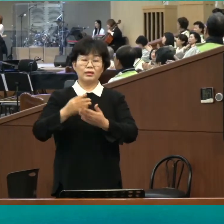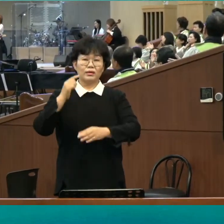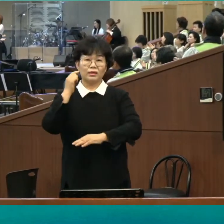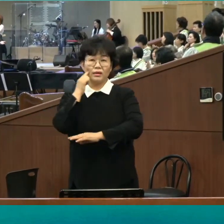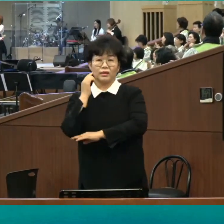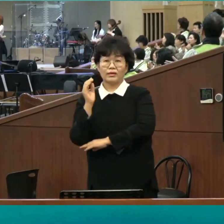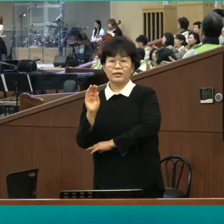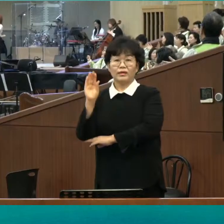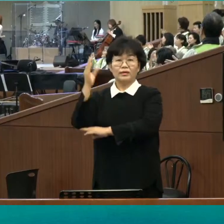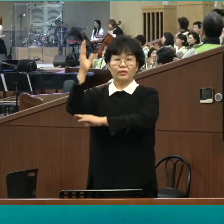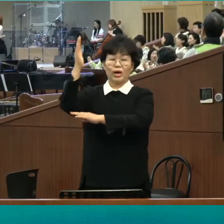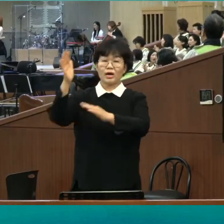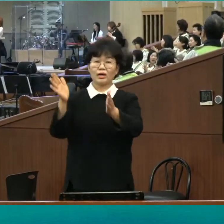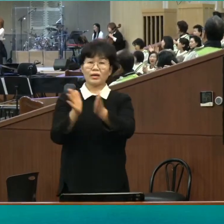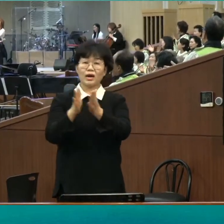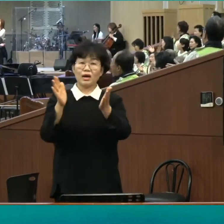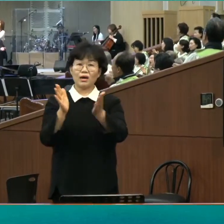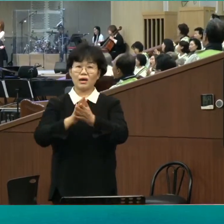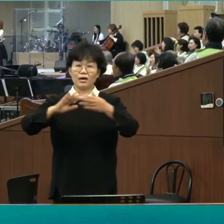영광